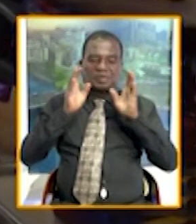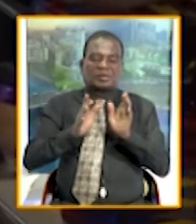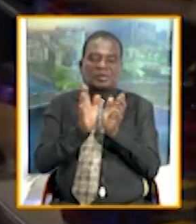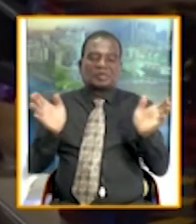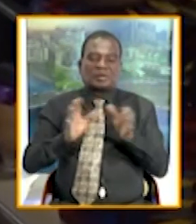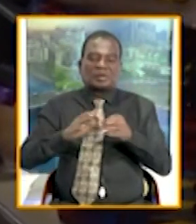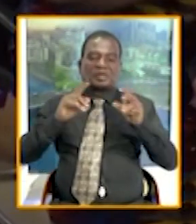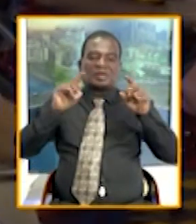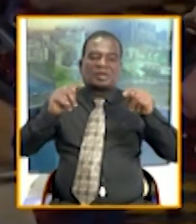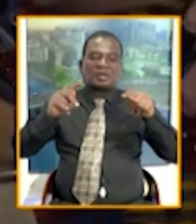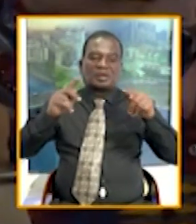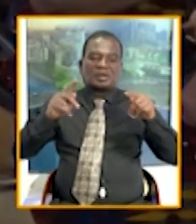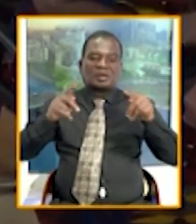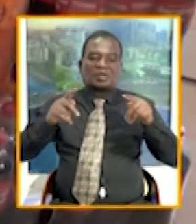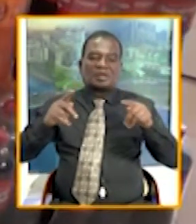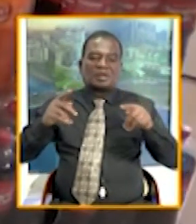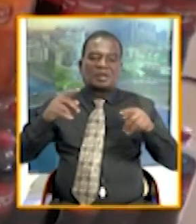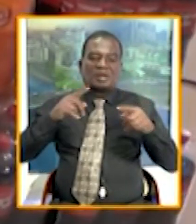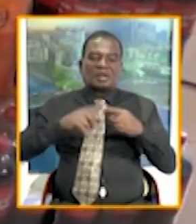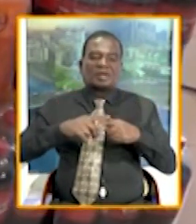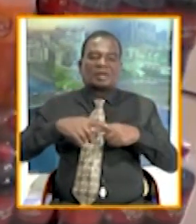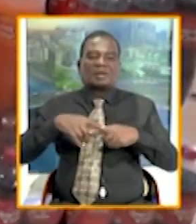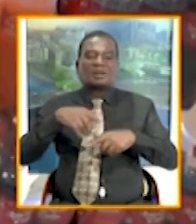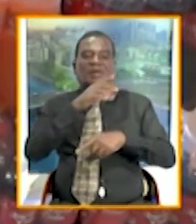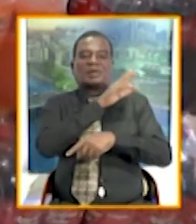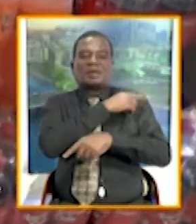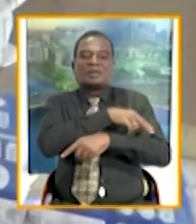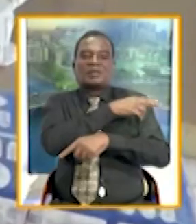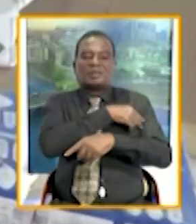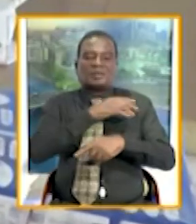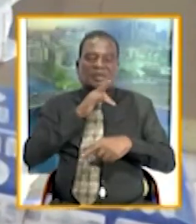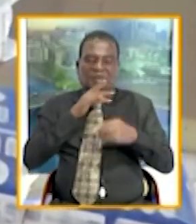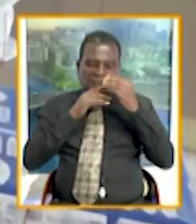télévision ivoirienne, RTI, à la maternité de ce centre hospitalier. Un don